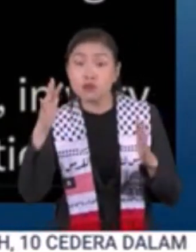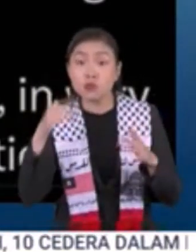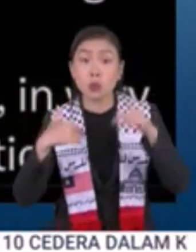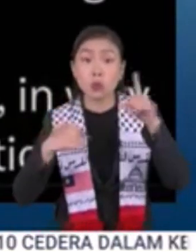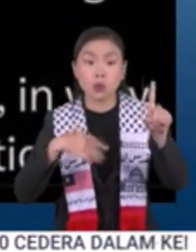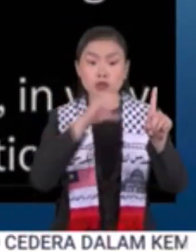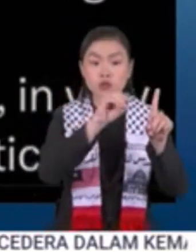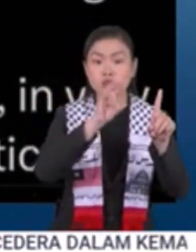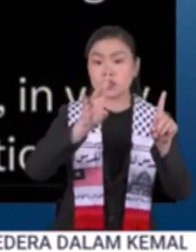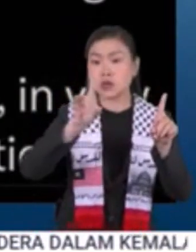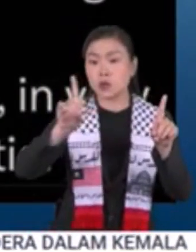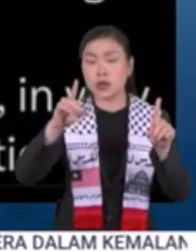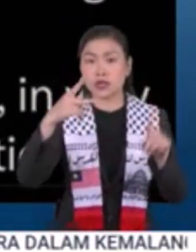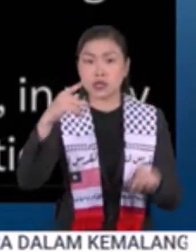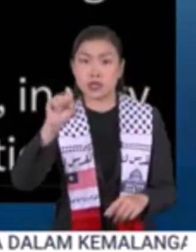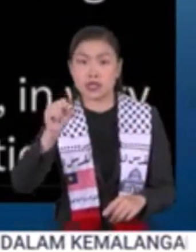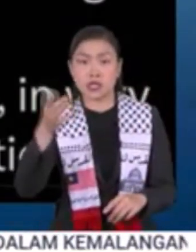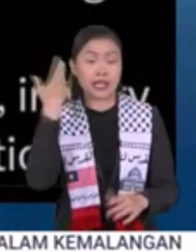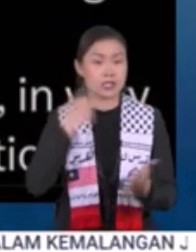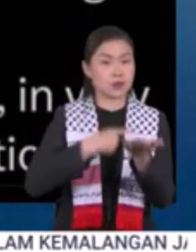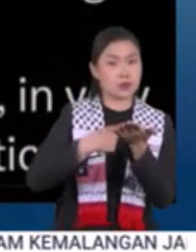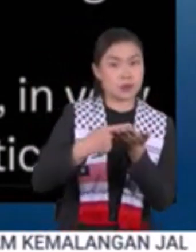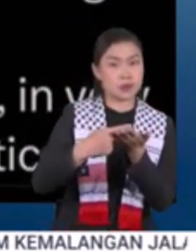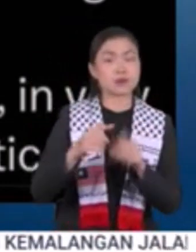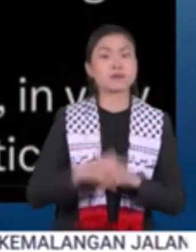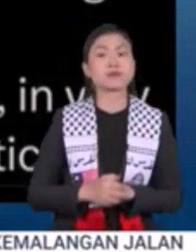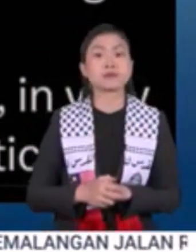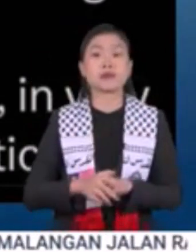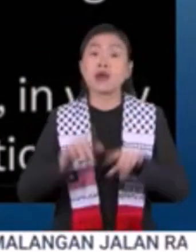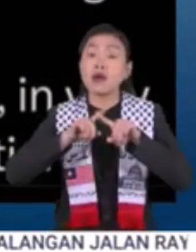14.8% berbanding 1,071 kes pada minggu